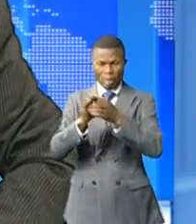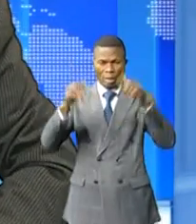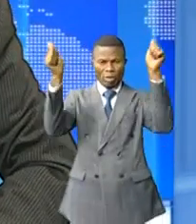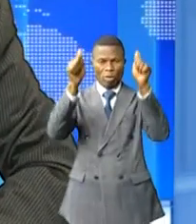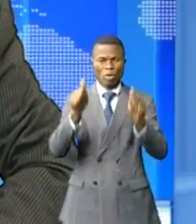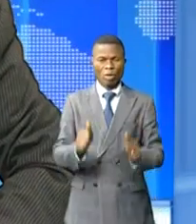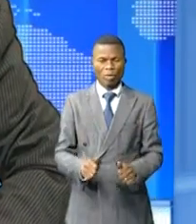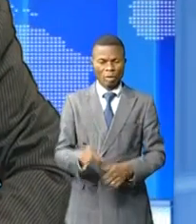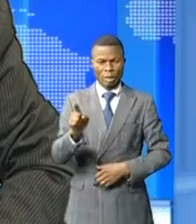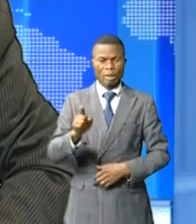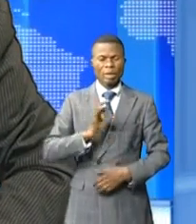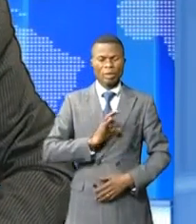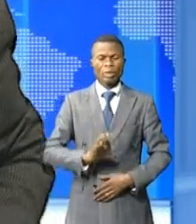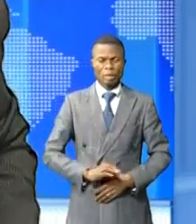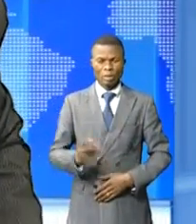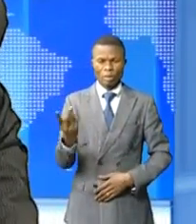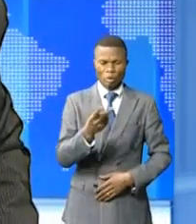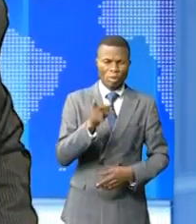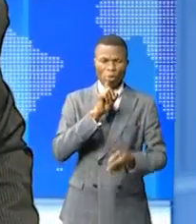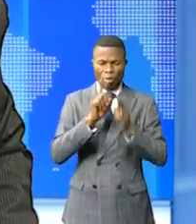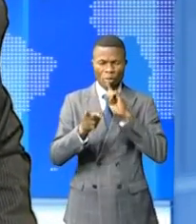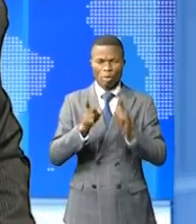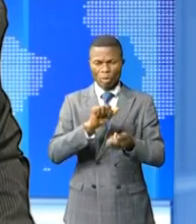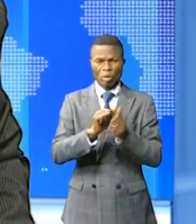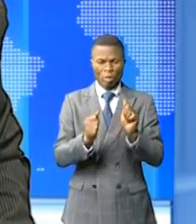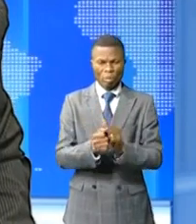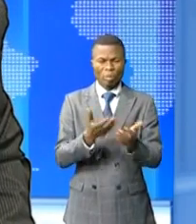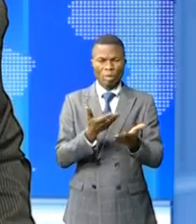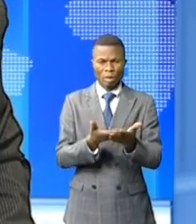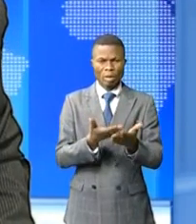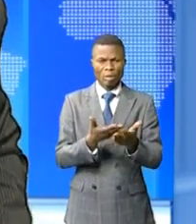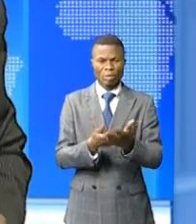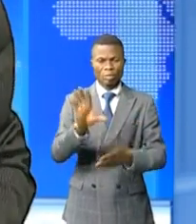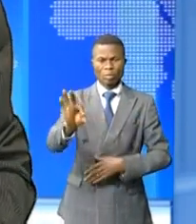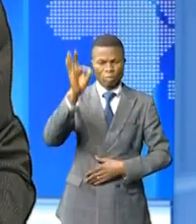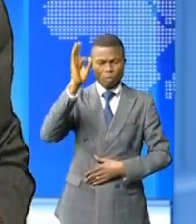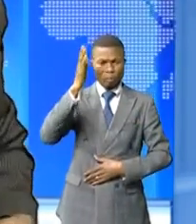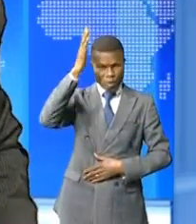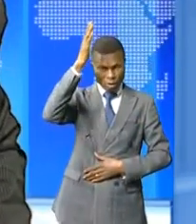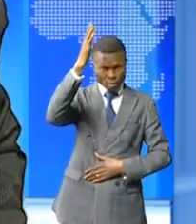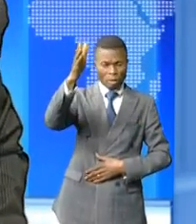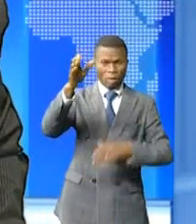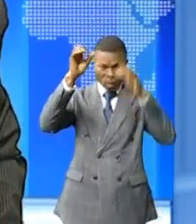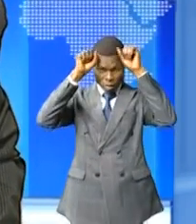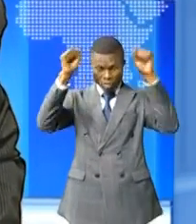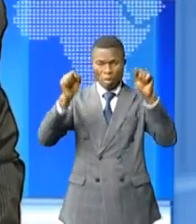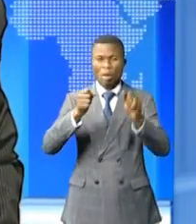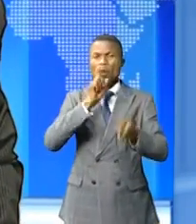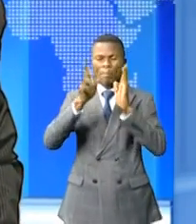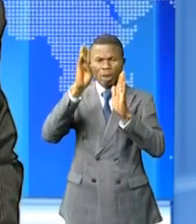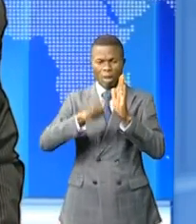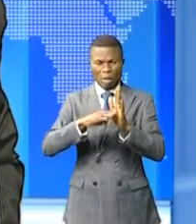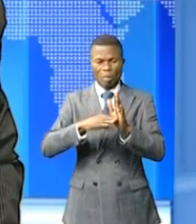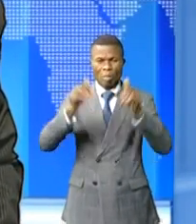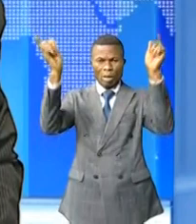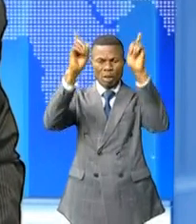africaine, Félix-Antoine Tshisekedi Tshilombo. Au centre de leurs échanges, la désignation prochaine du président du Parlement